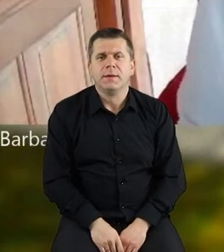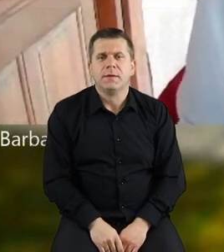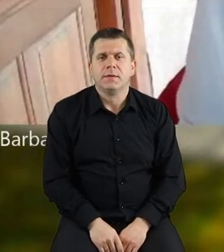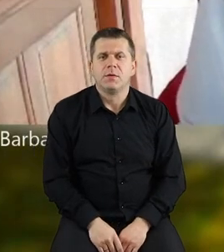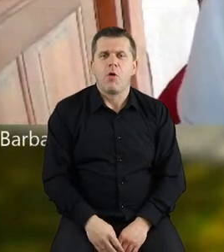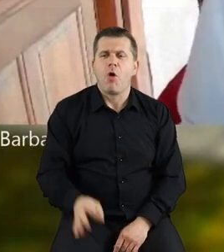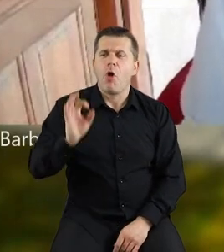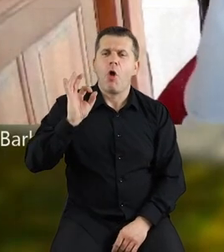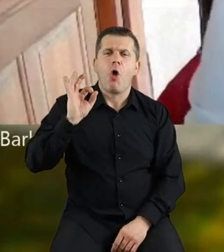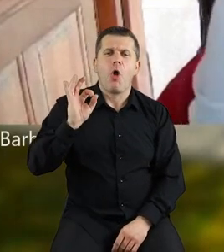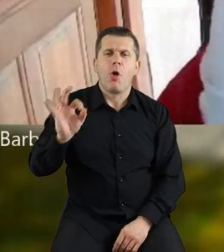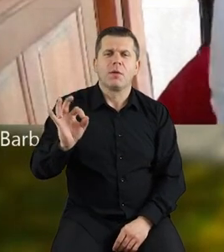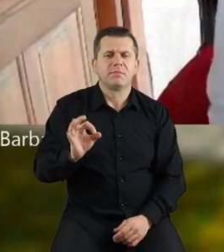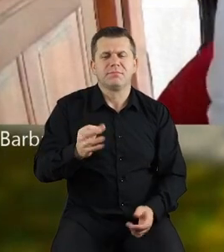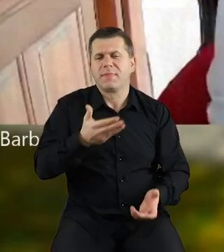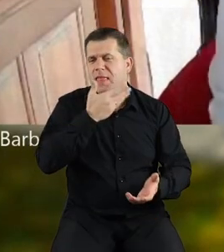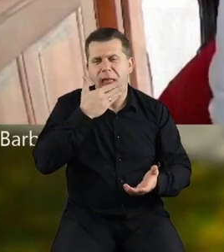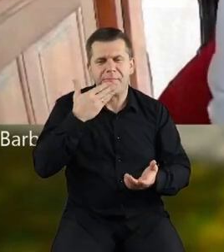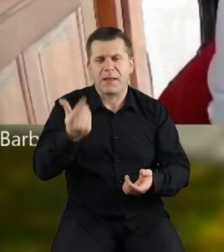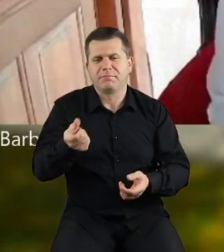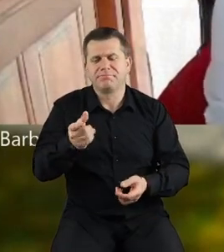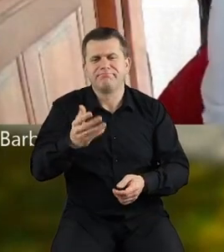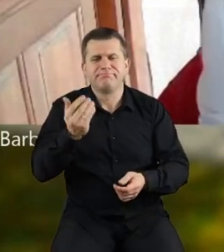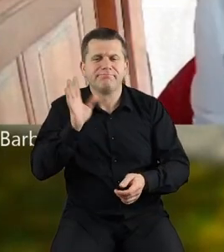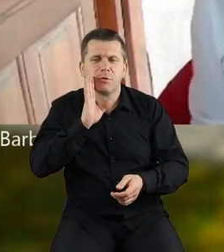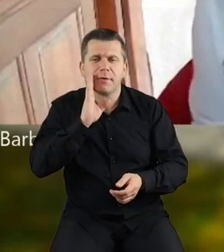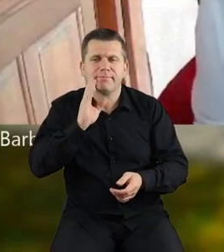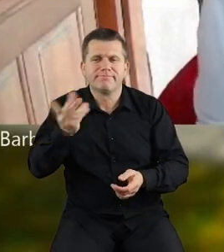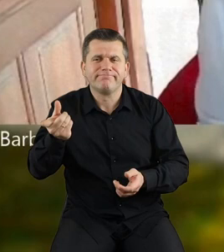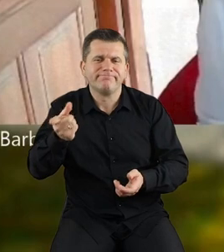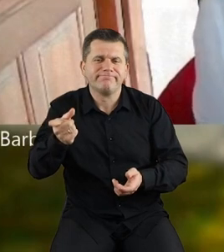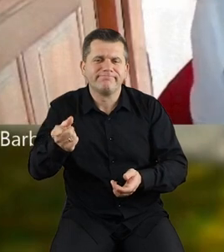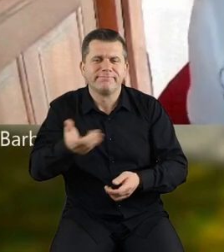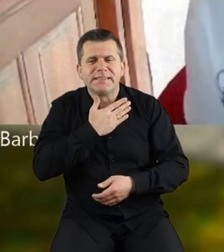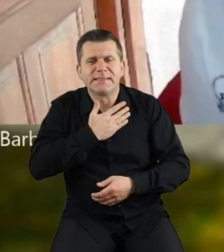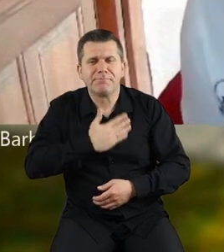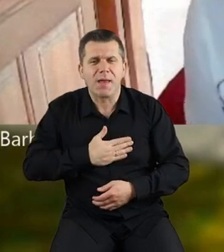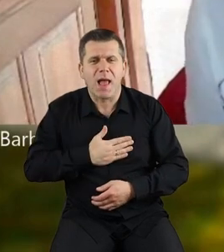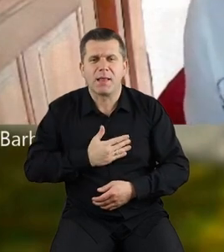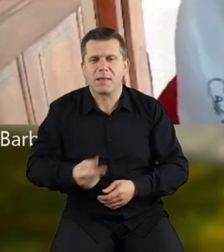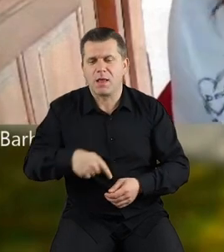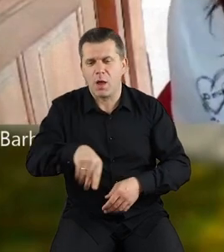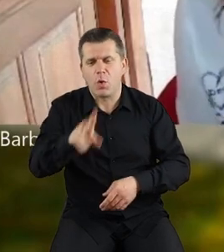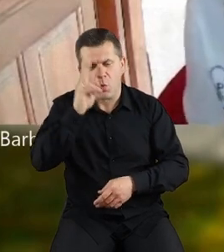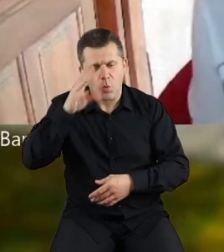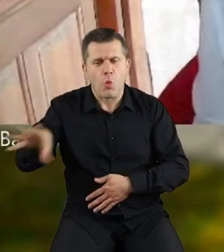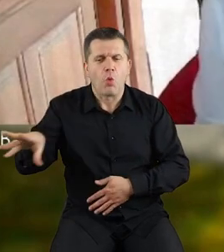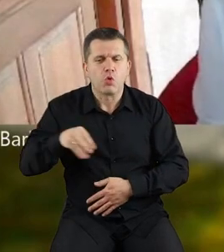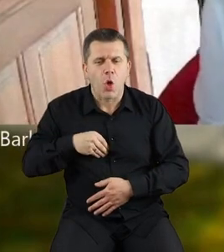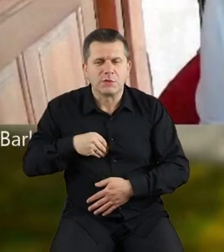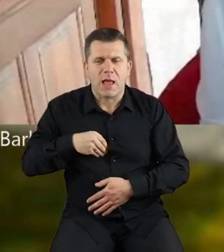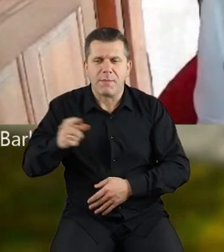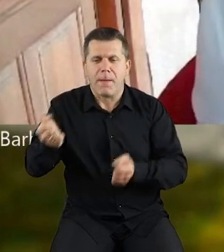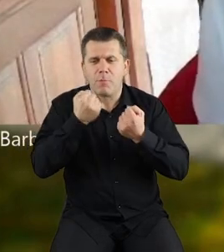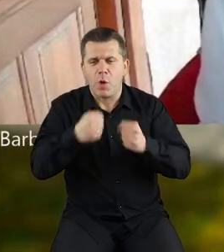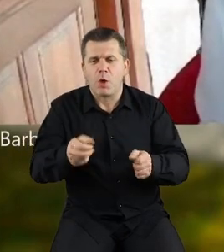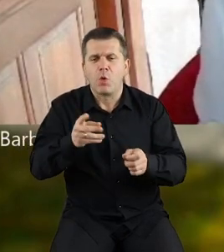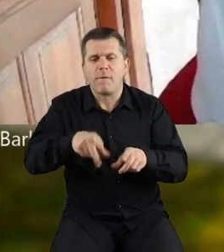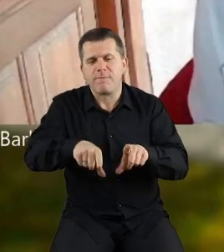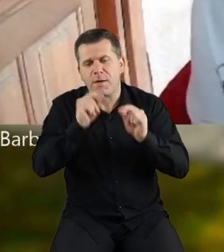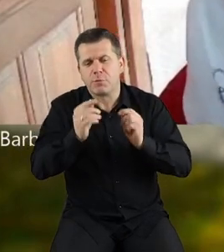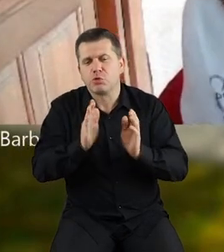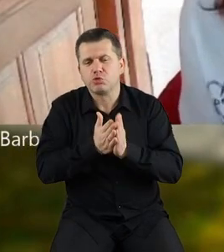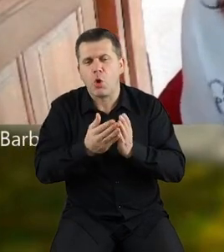tej powieści, bo ona sobie chyba nie zyskała specjalnej sympatii, jednak utożsamiamy się z bohaterami i wybieramy zawsze te